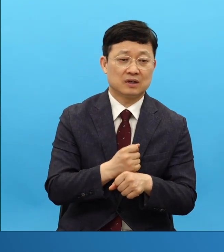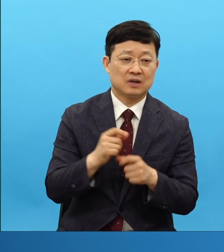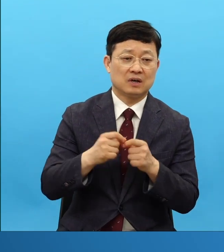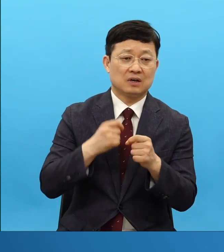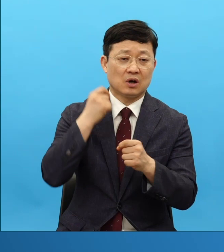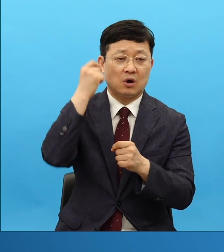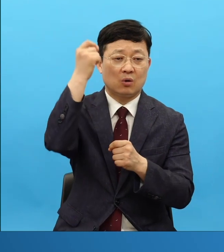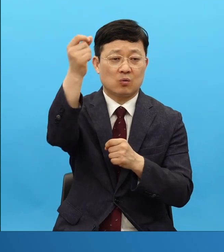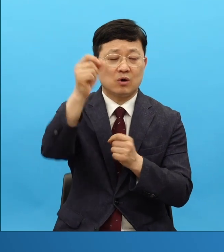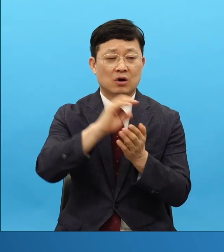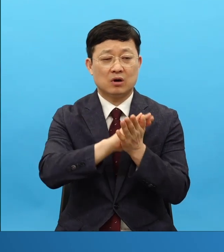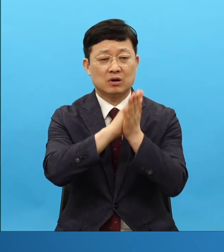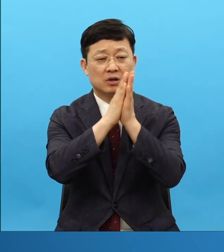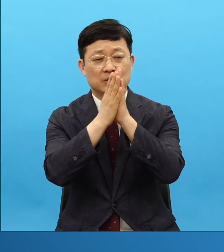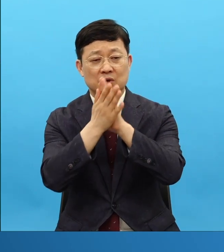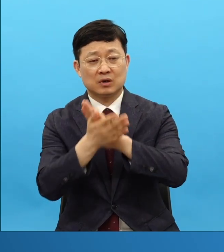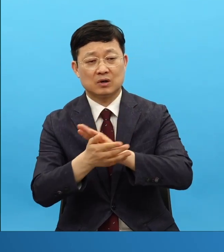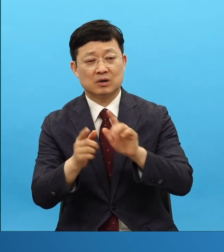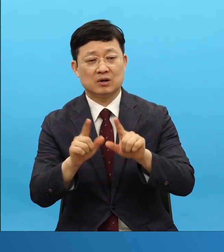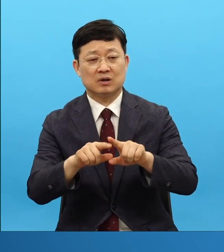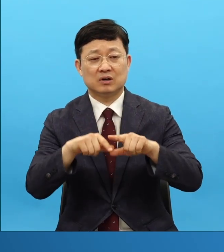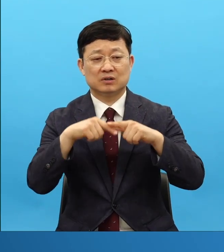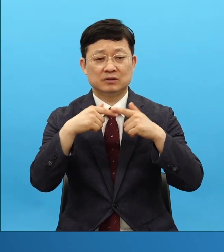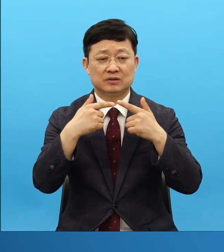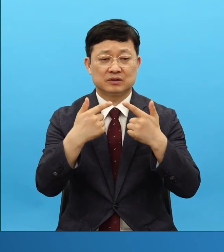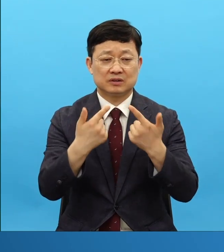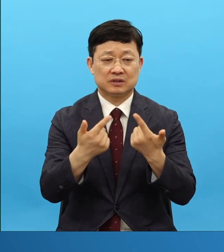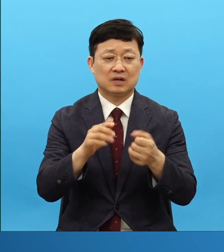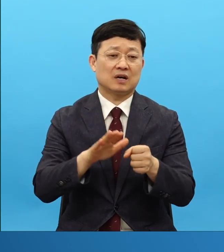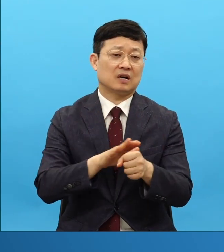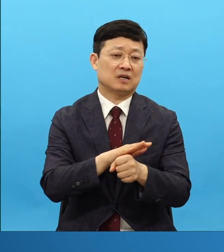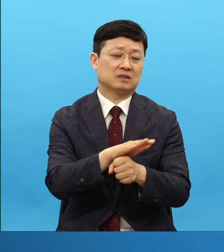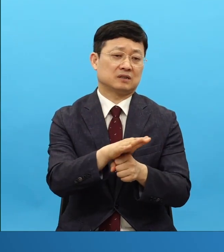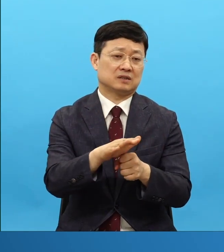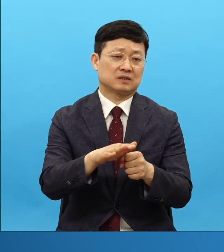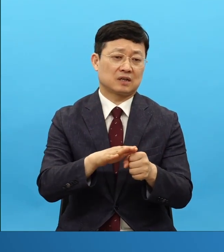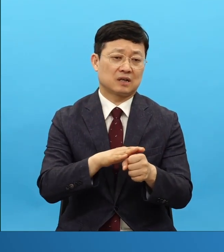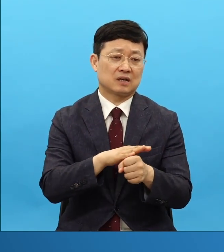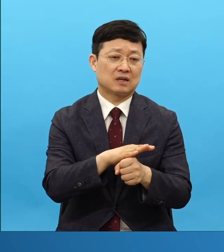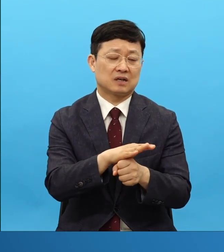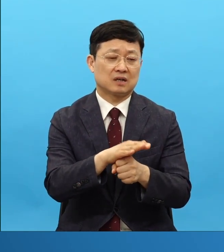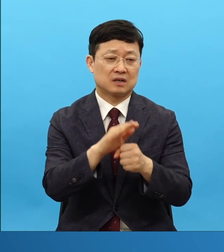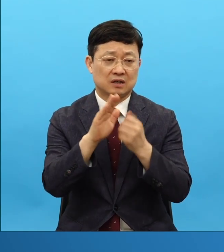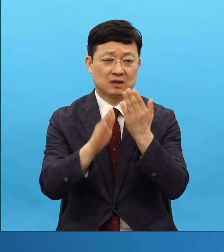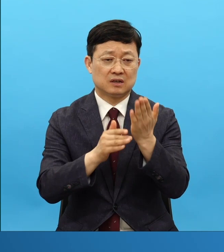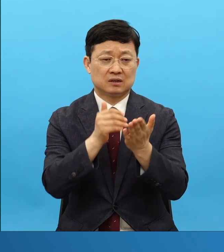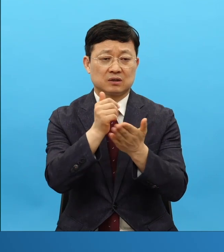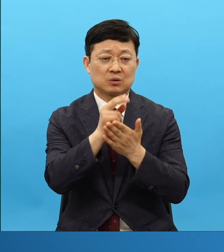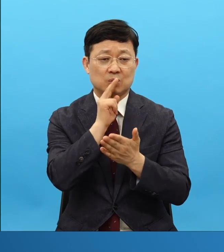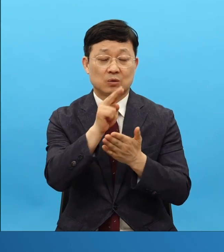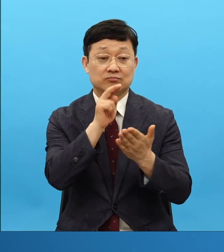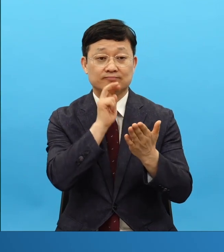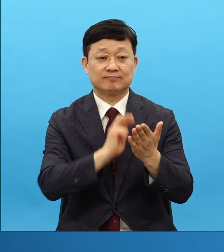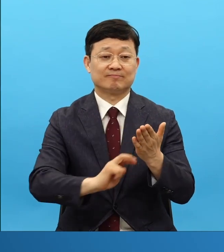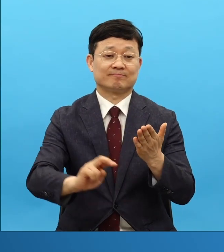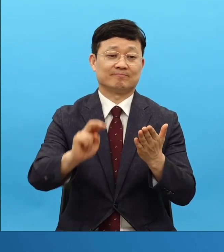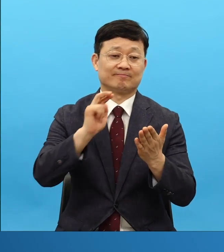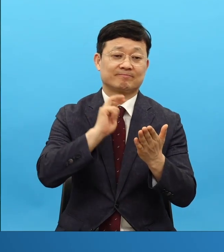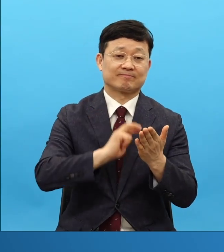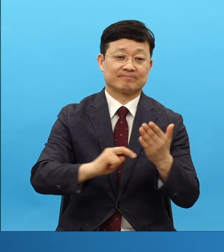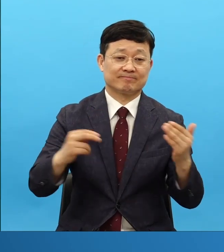하네 영원히 변치 않는 사랑